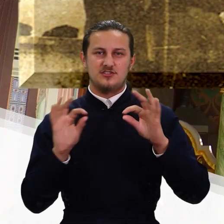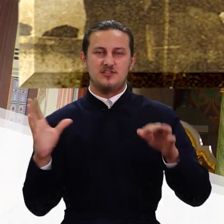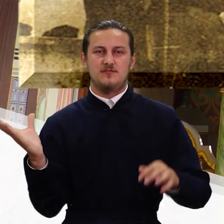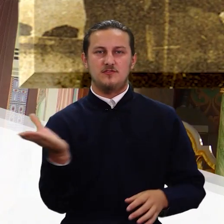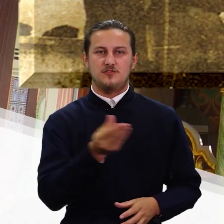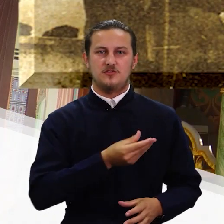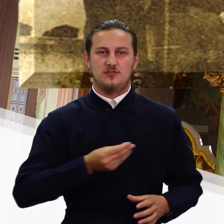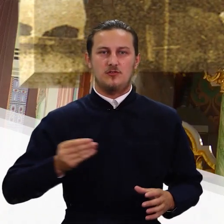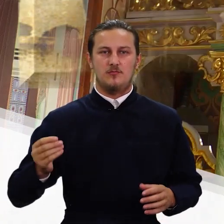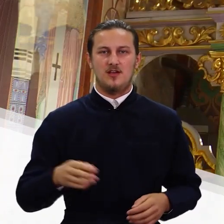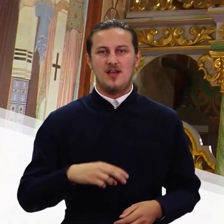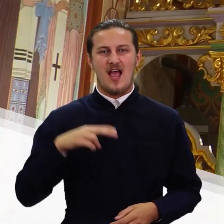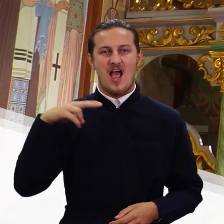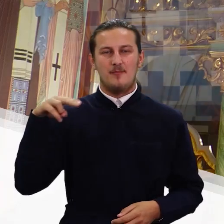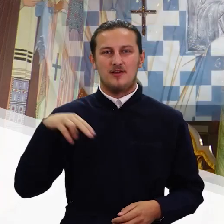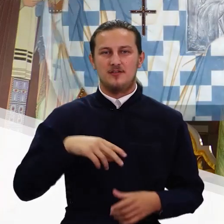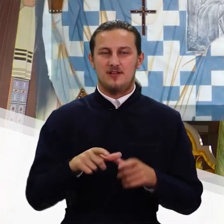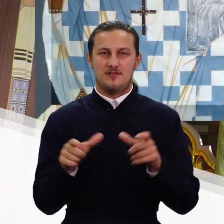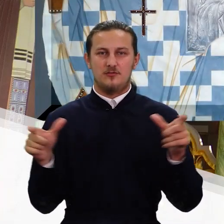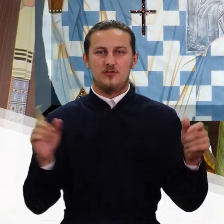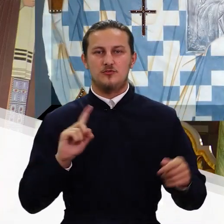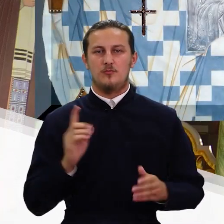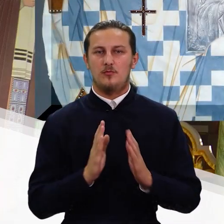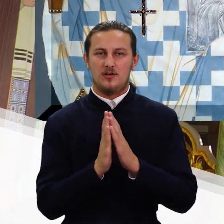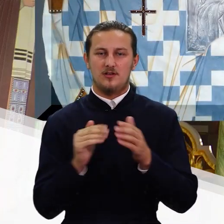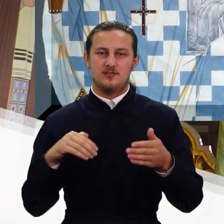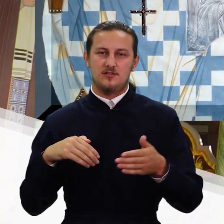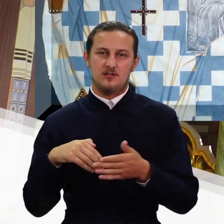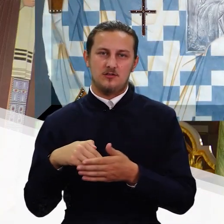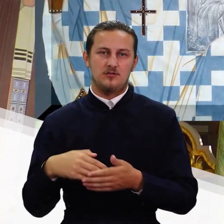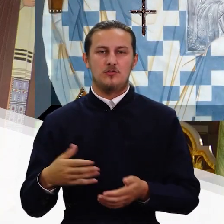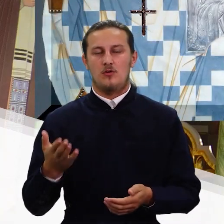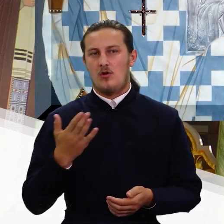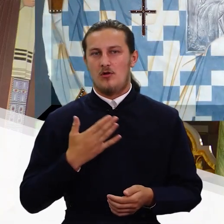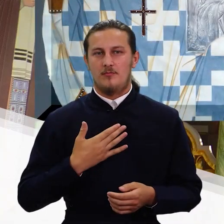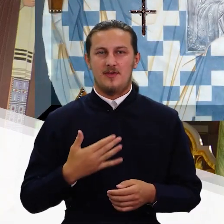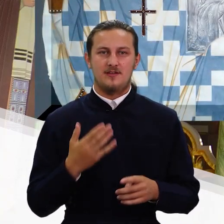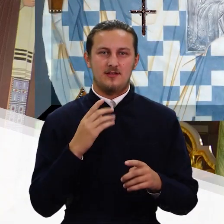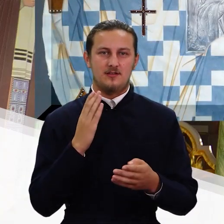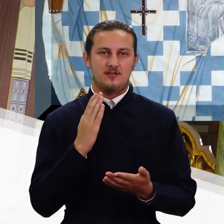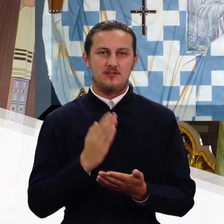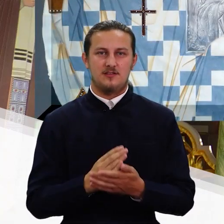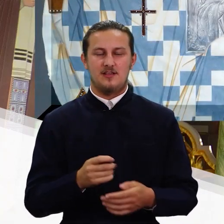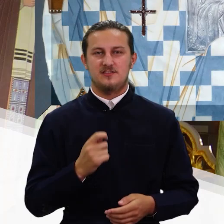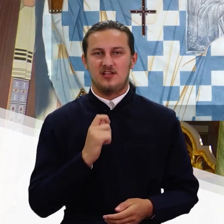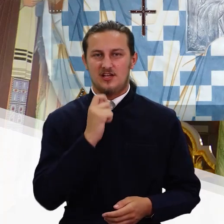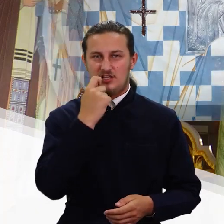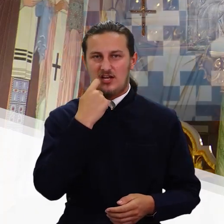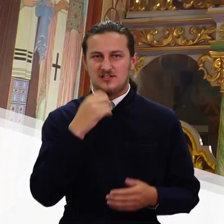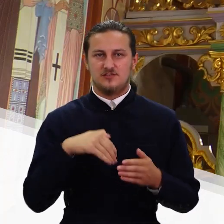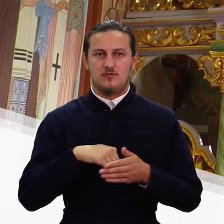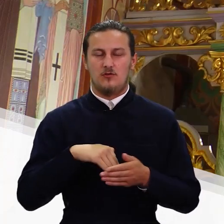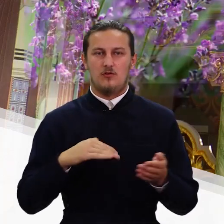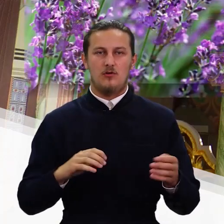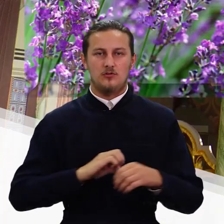але неодноразово. Нехай вони читають молебні. Є ліки від вірусу, і це святе причастя. Є також трава для